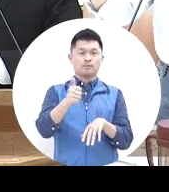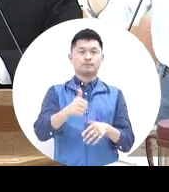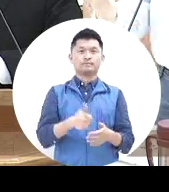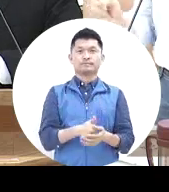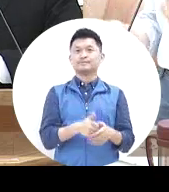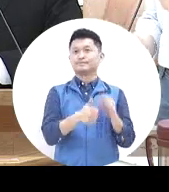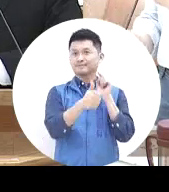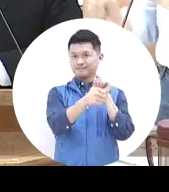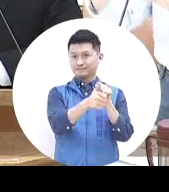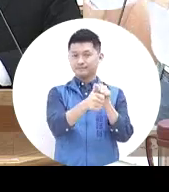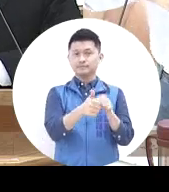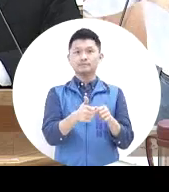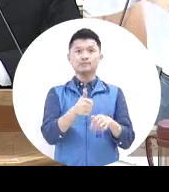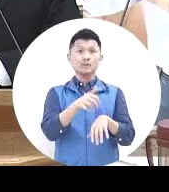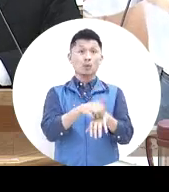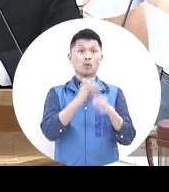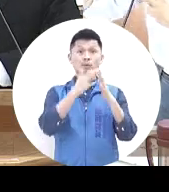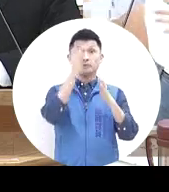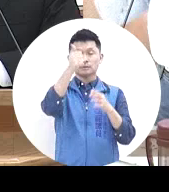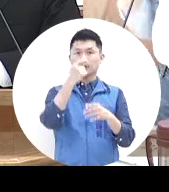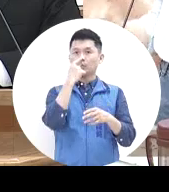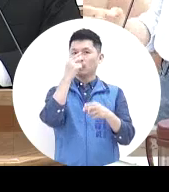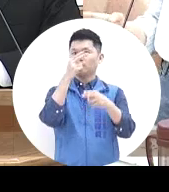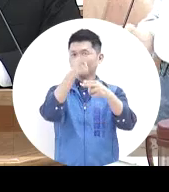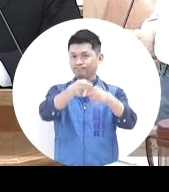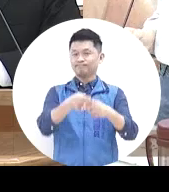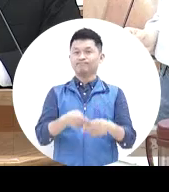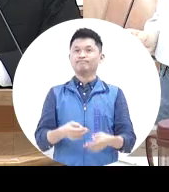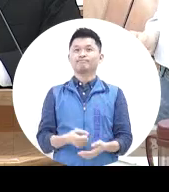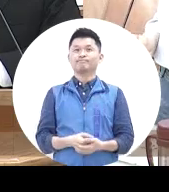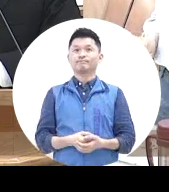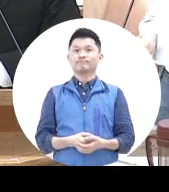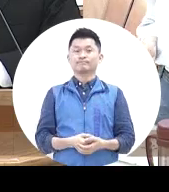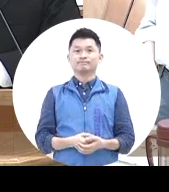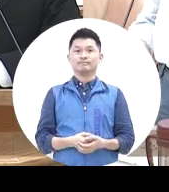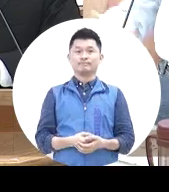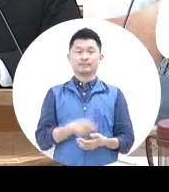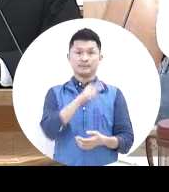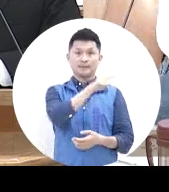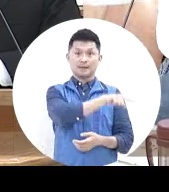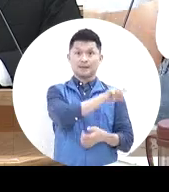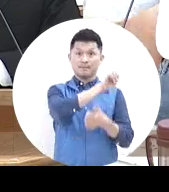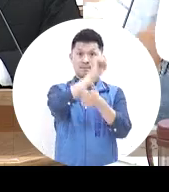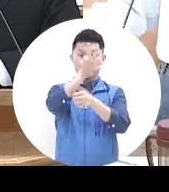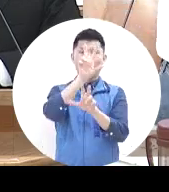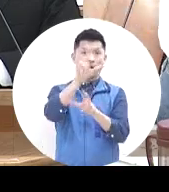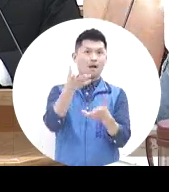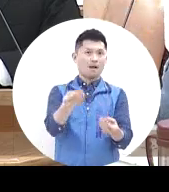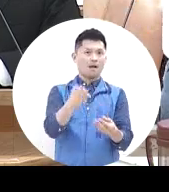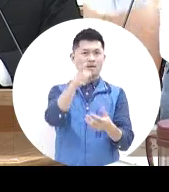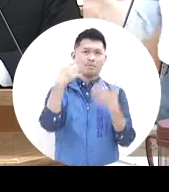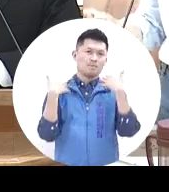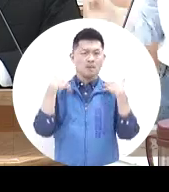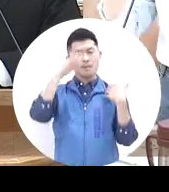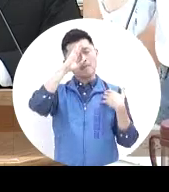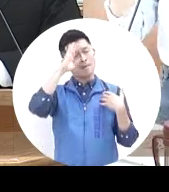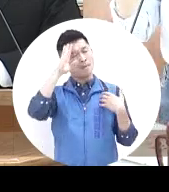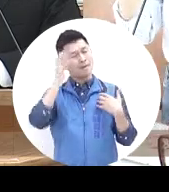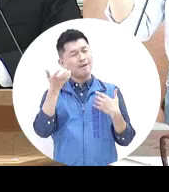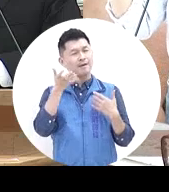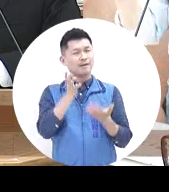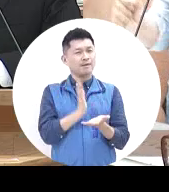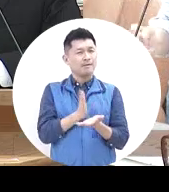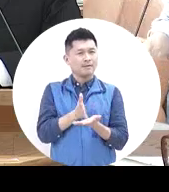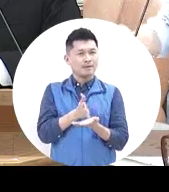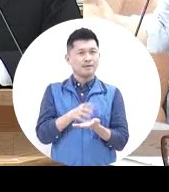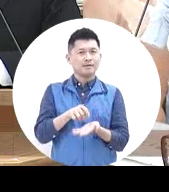么今仔日侯市长，我足相信你的，我嘛绝对相信伊甲你报告无是，你遮尼无用啊。拄则甲咱听你讲的